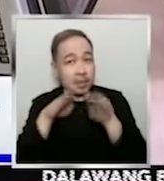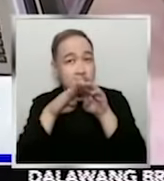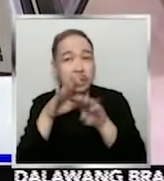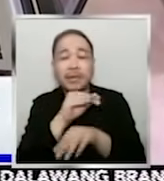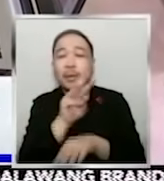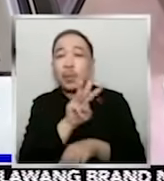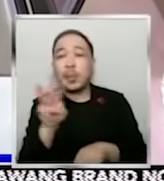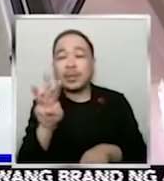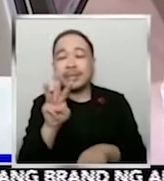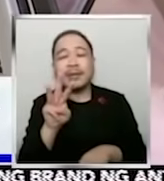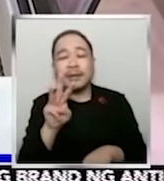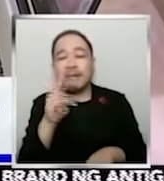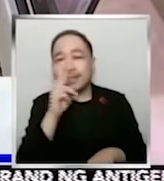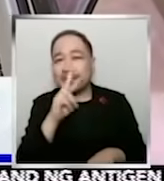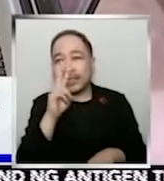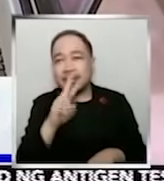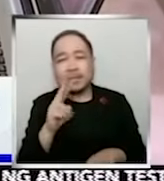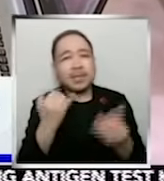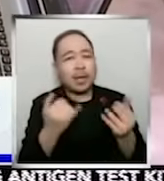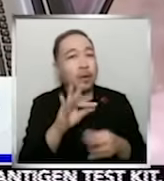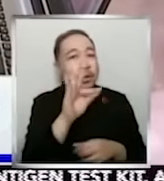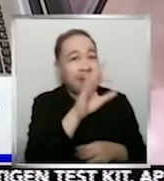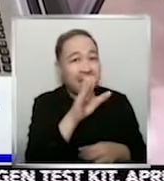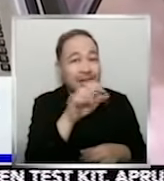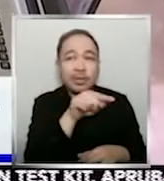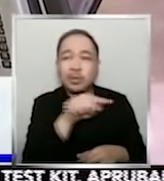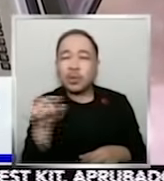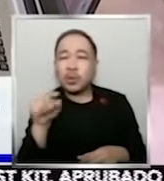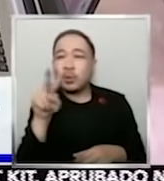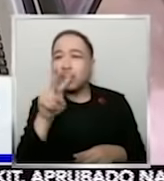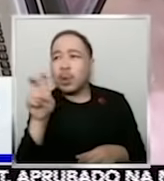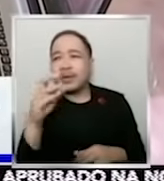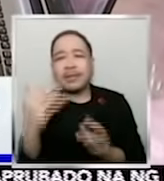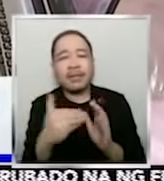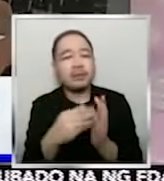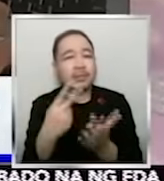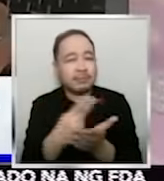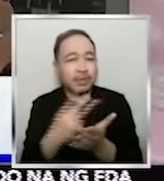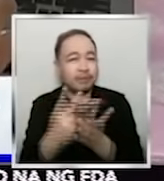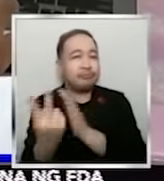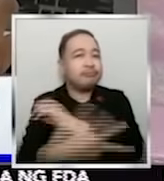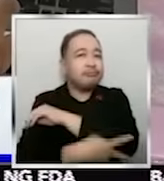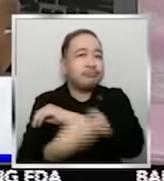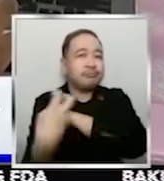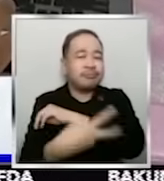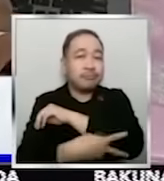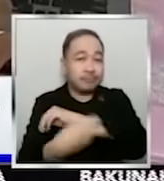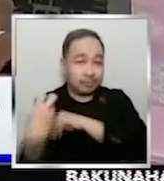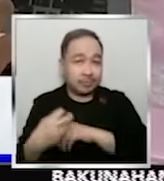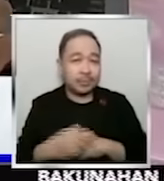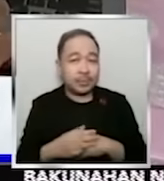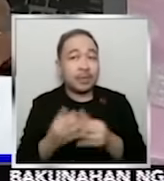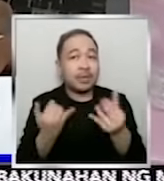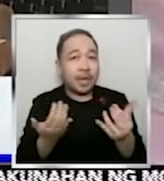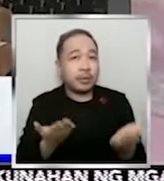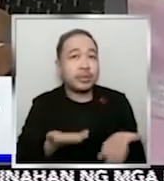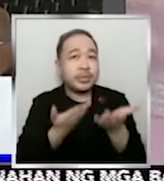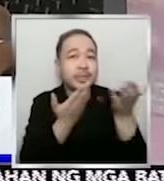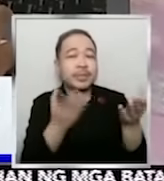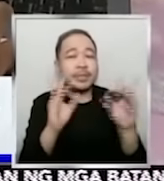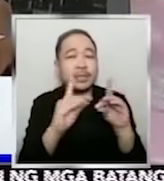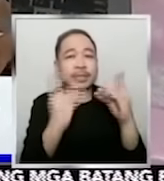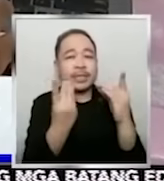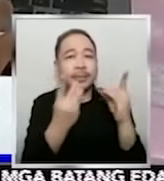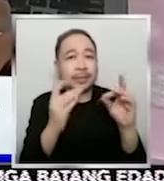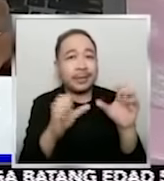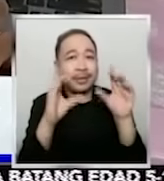900 hanggang 200,000 pesos daw ang nakuhang pera sa mga biktima. Isusumitin nila sa Department of Education ang